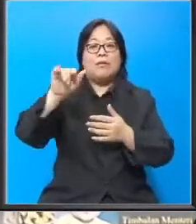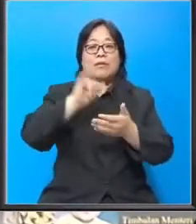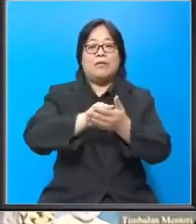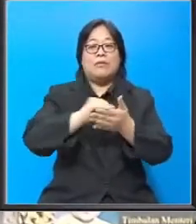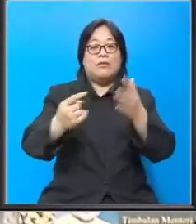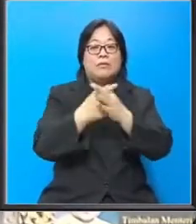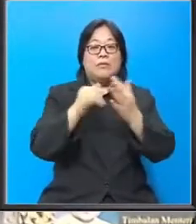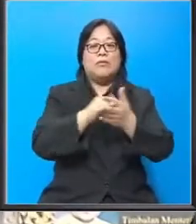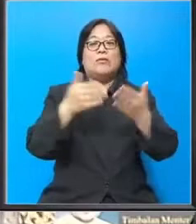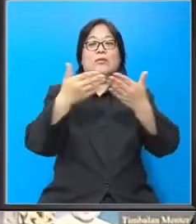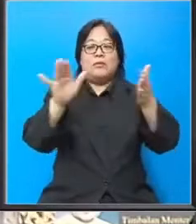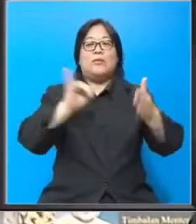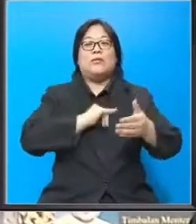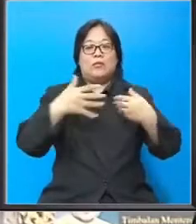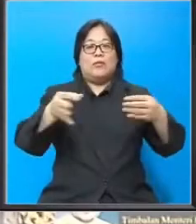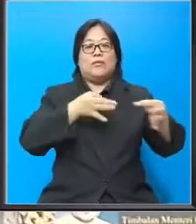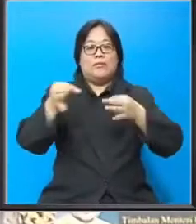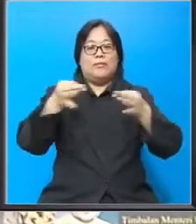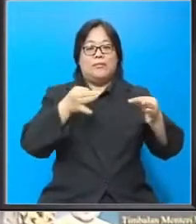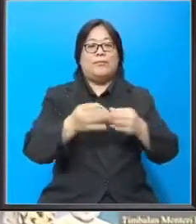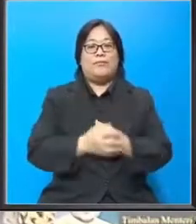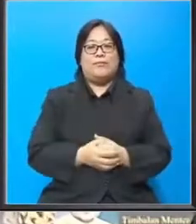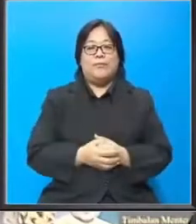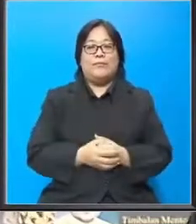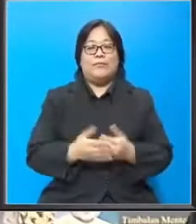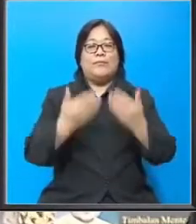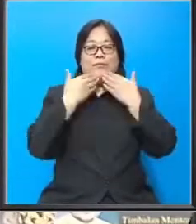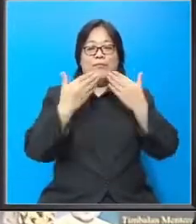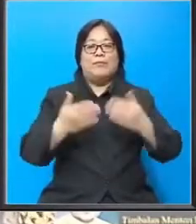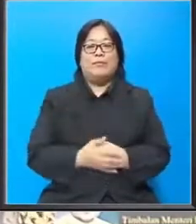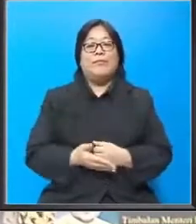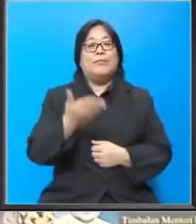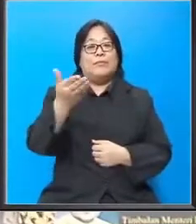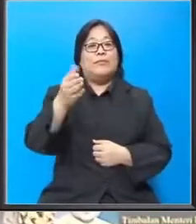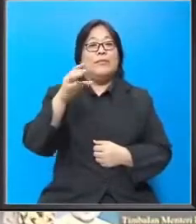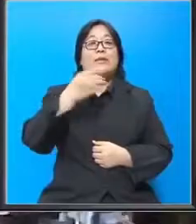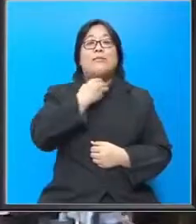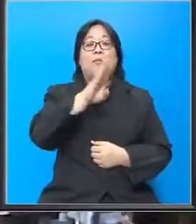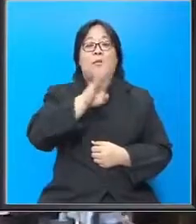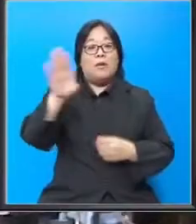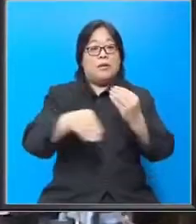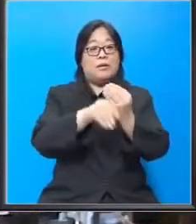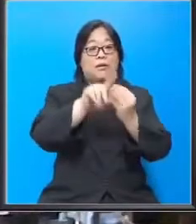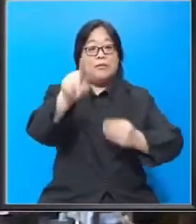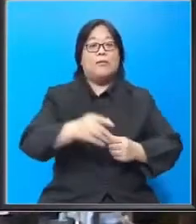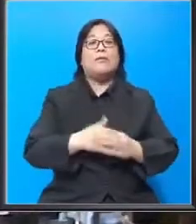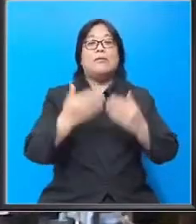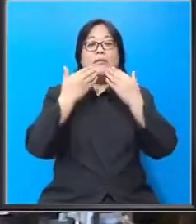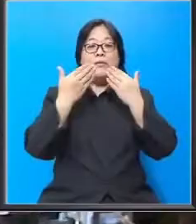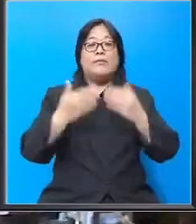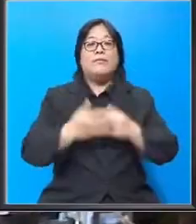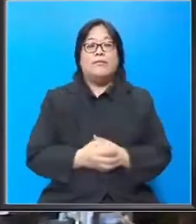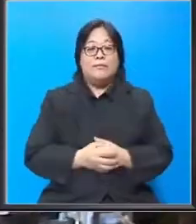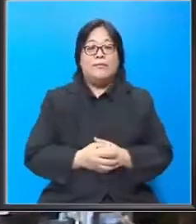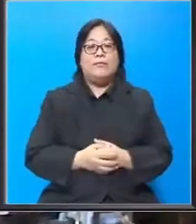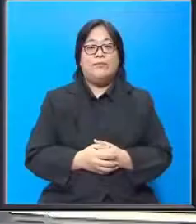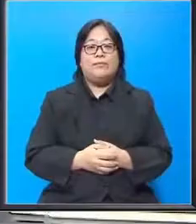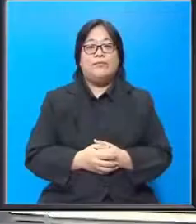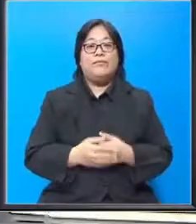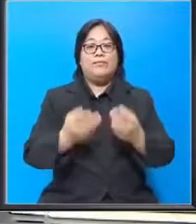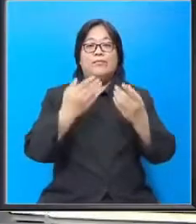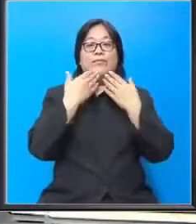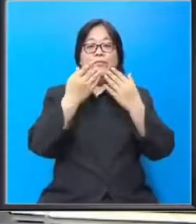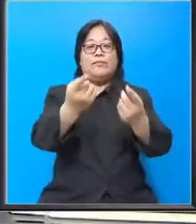secara jendralnya telah saya maklum kan saya terima kasih jellipop ada seorang teman termasuk croce ya